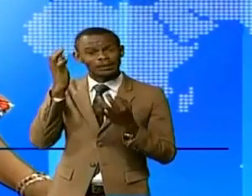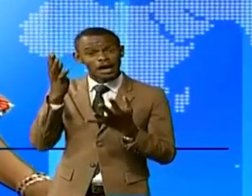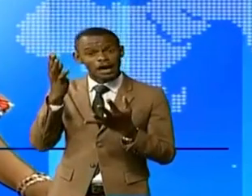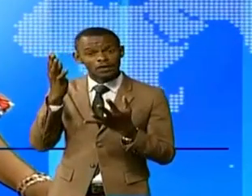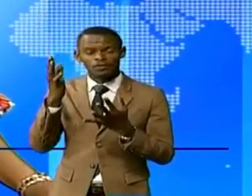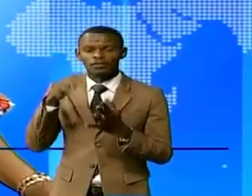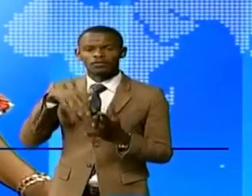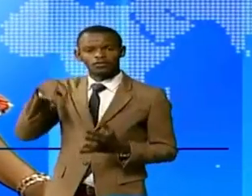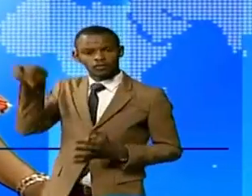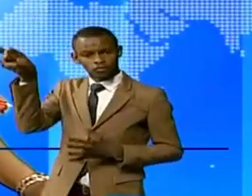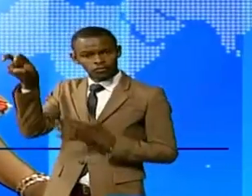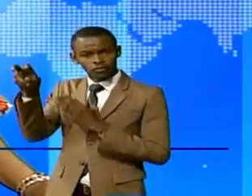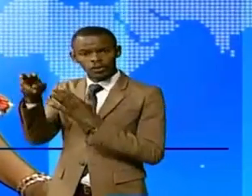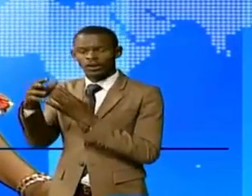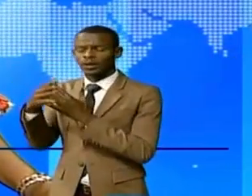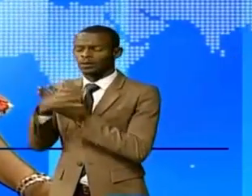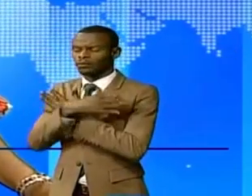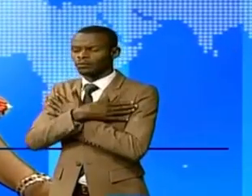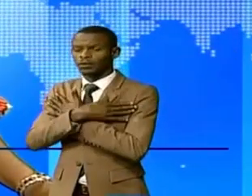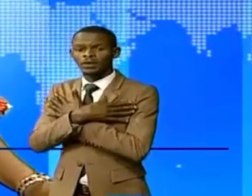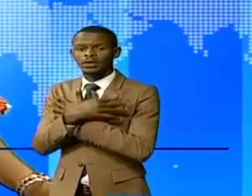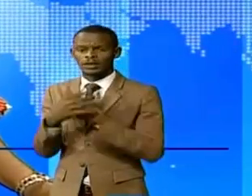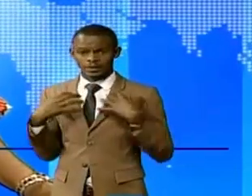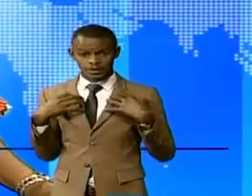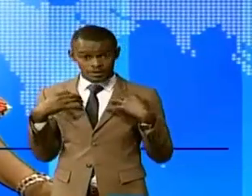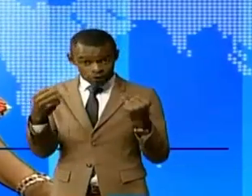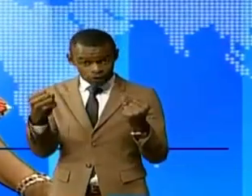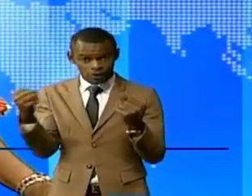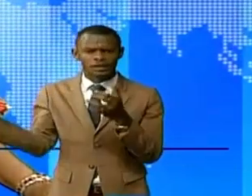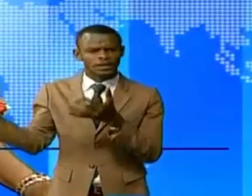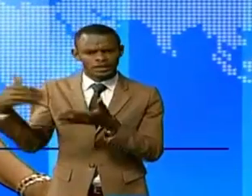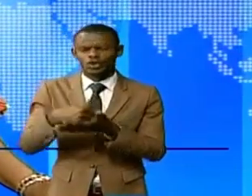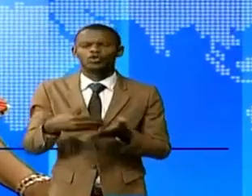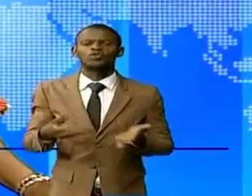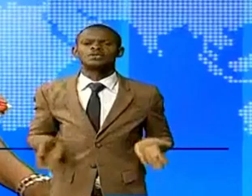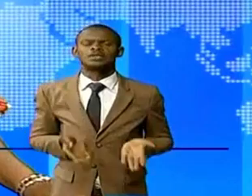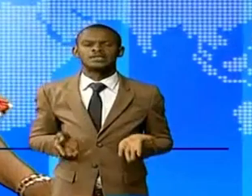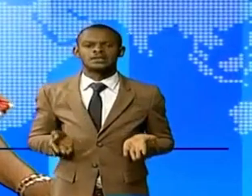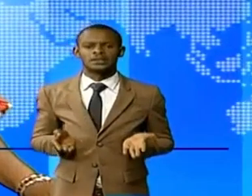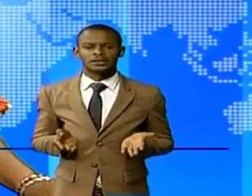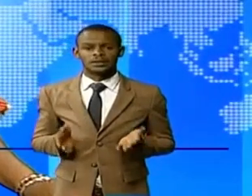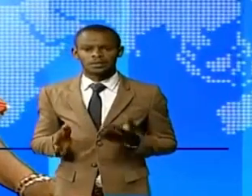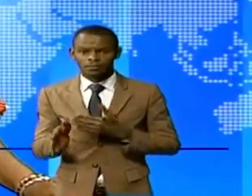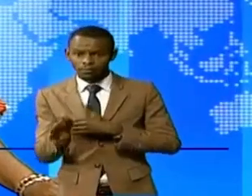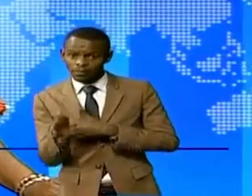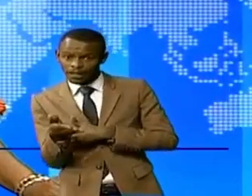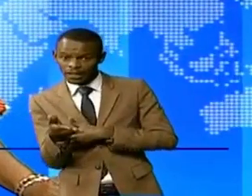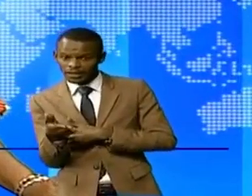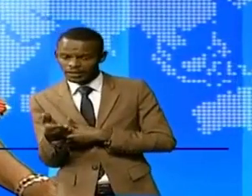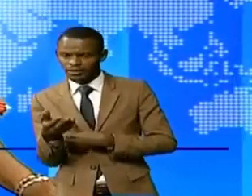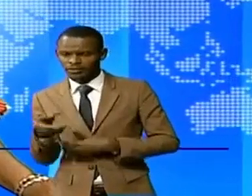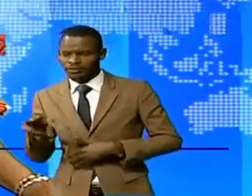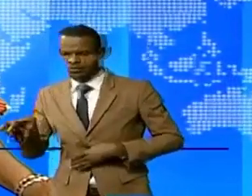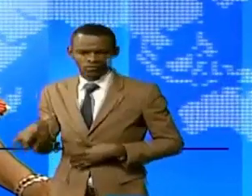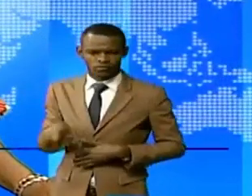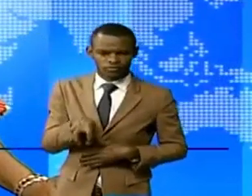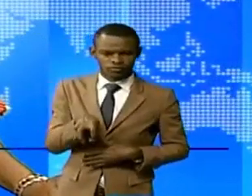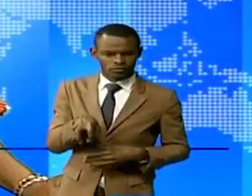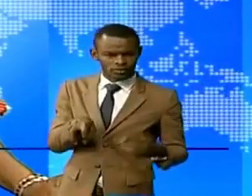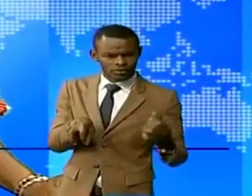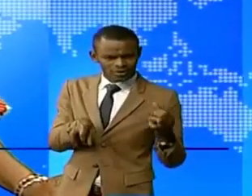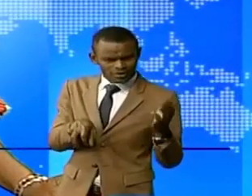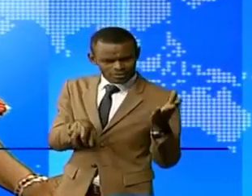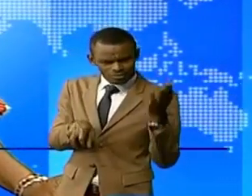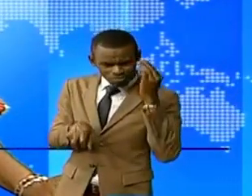son long séjour à l'étranger pour des soins de santé. Ce matin, il a repris ses fonctions après une reprise avec